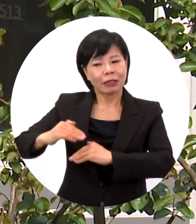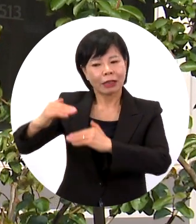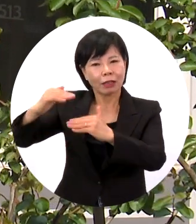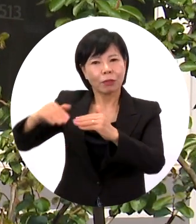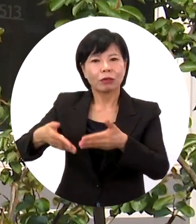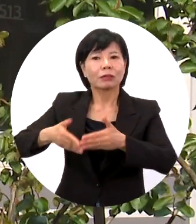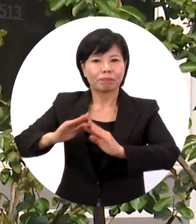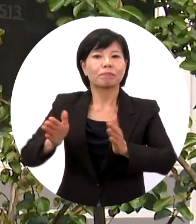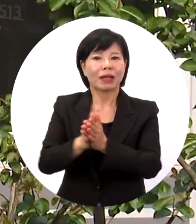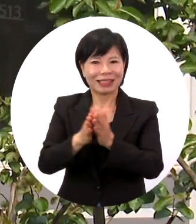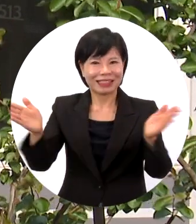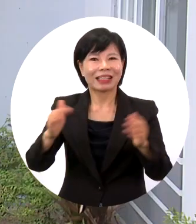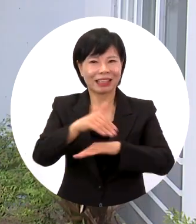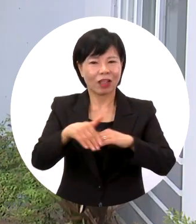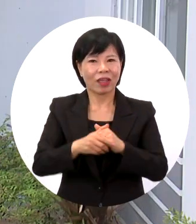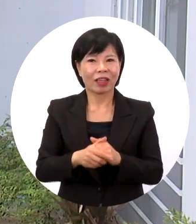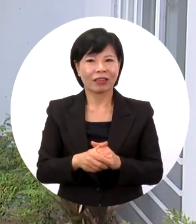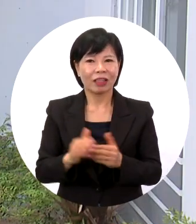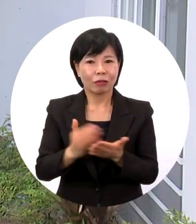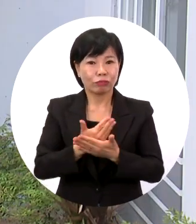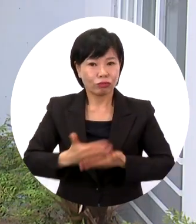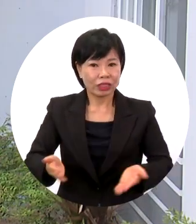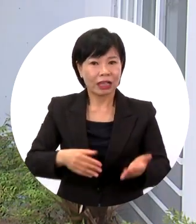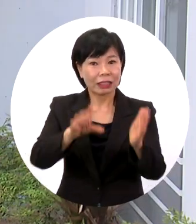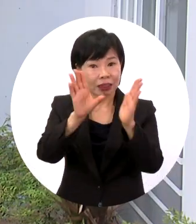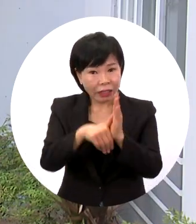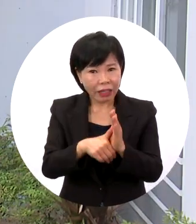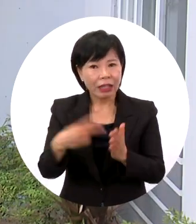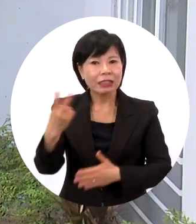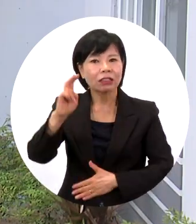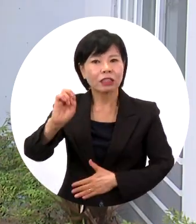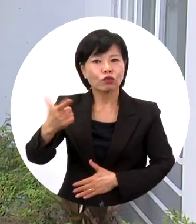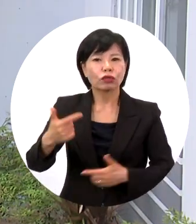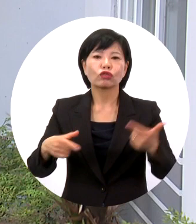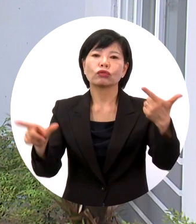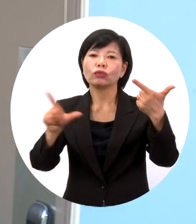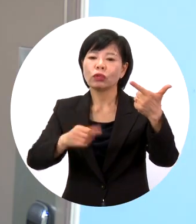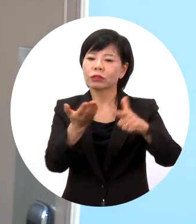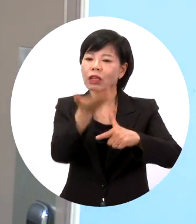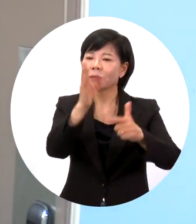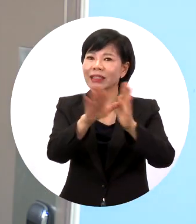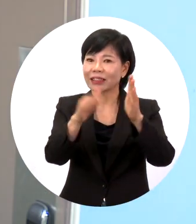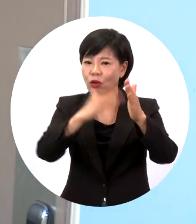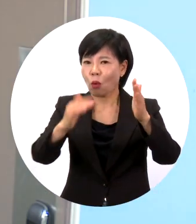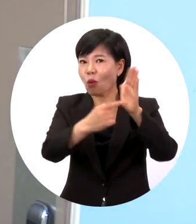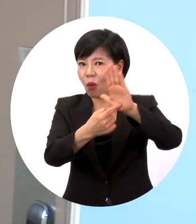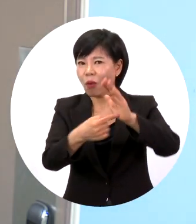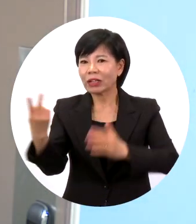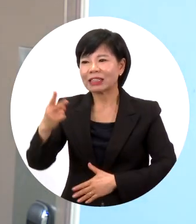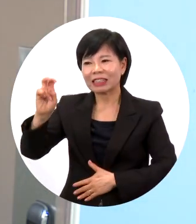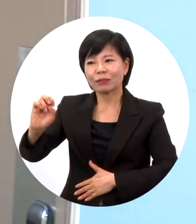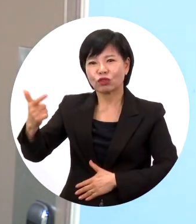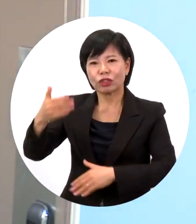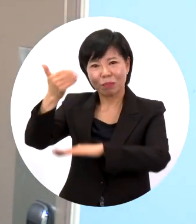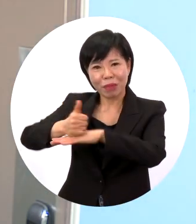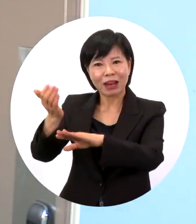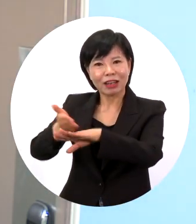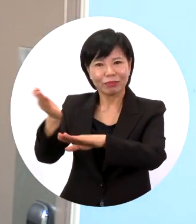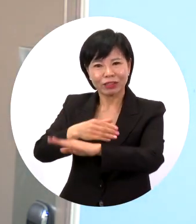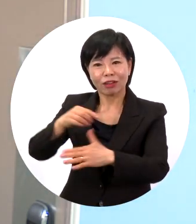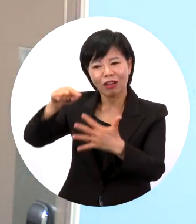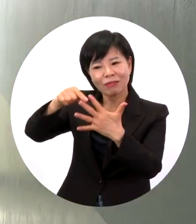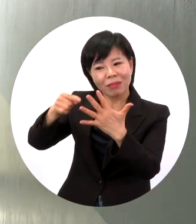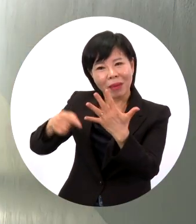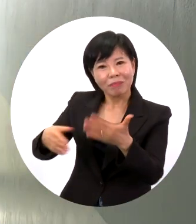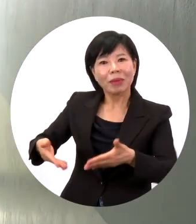단계별로 착공할 예정입니다. 분양 시기는 2026년 2월부터 상반기 내 공고하고 2026년 말부터